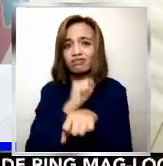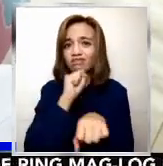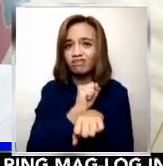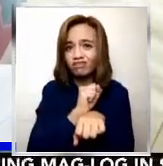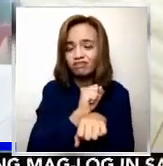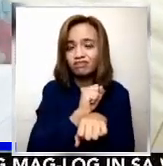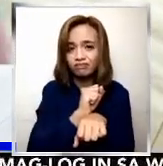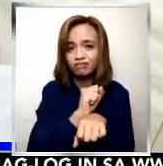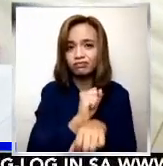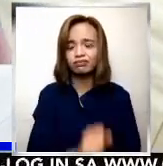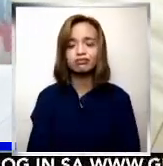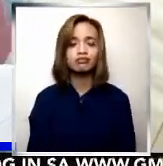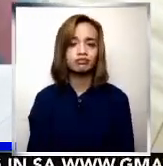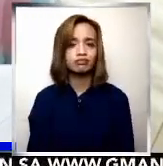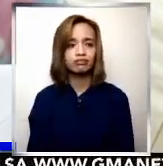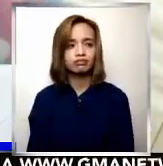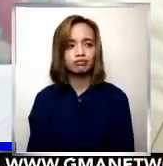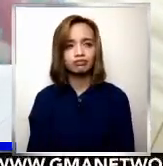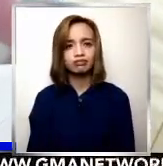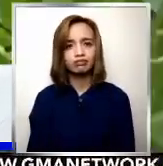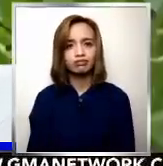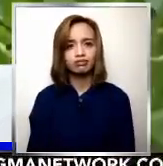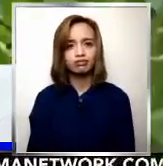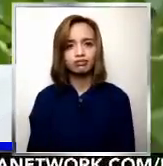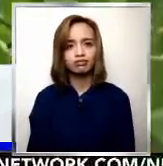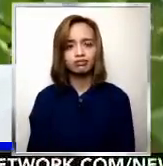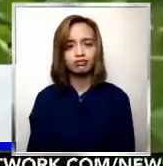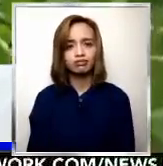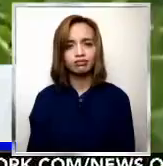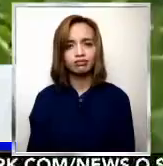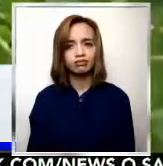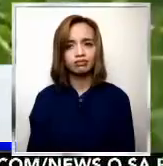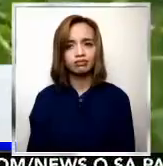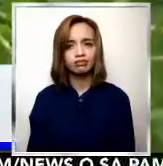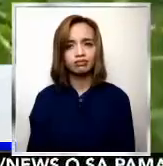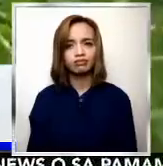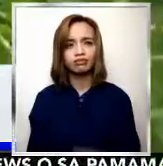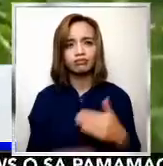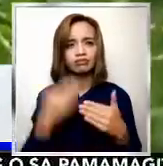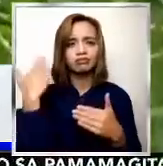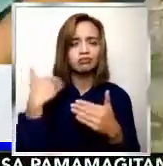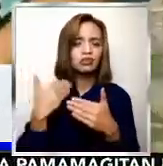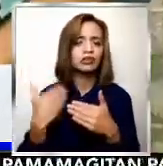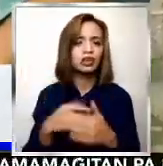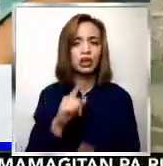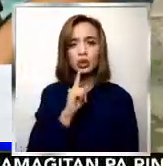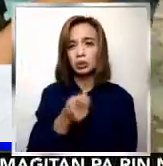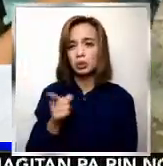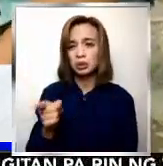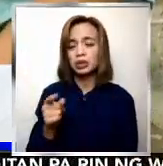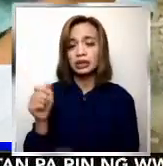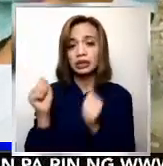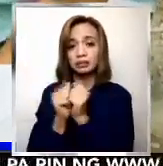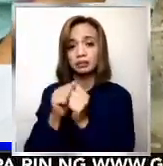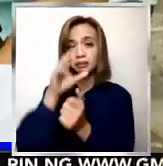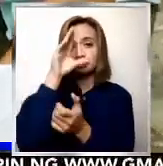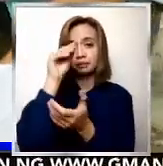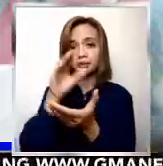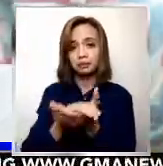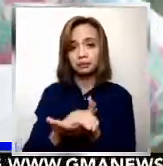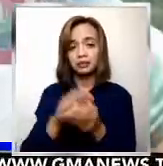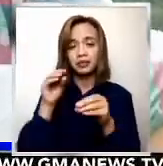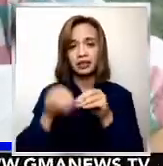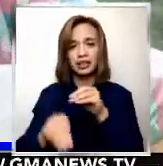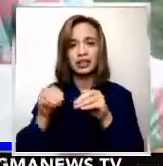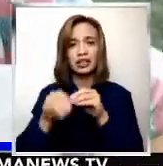Tsaka pang-aral ng mga bata. Katuwang sana niya ang asawa sa pagtatanim. Subalit si Emma